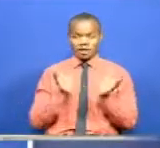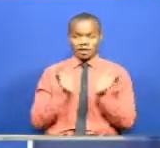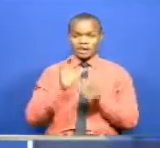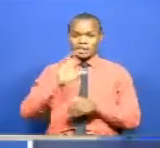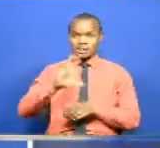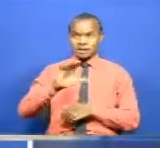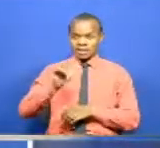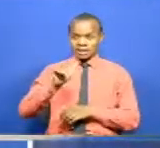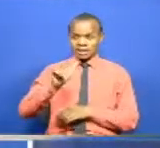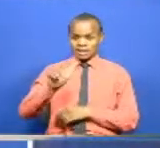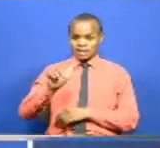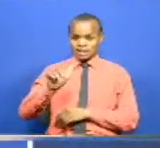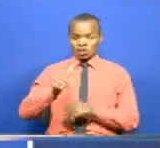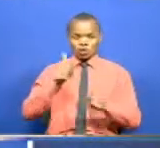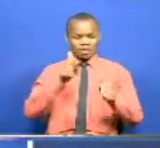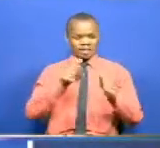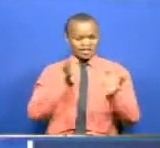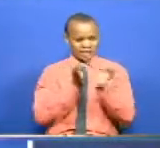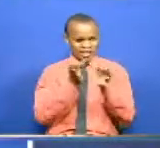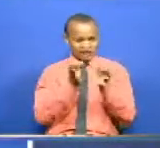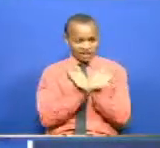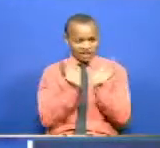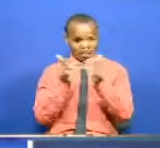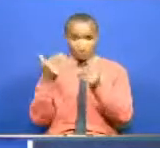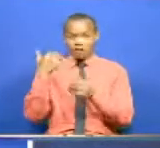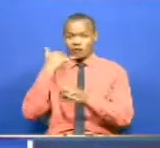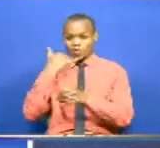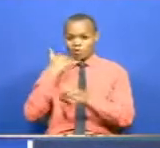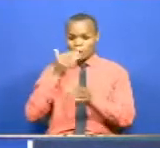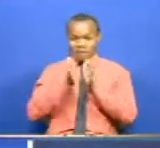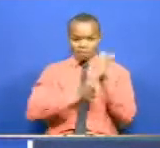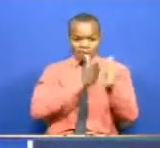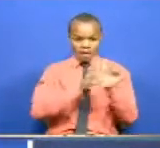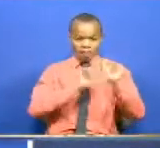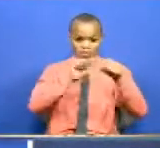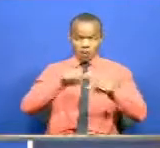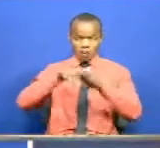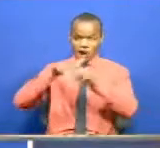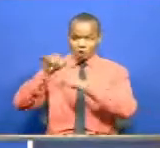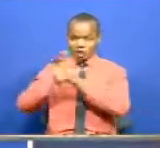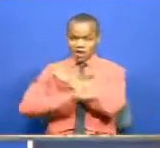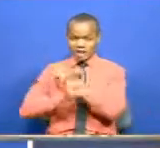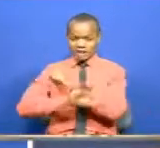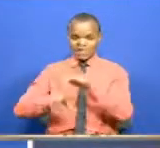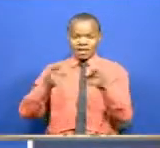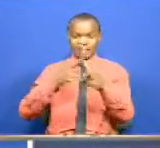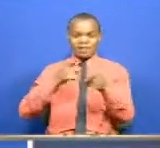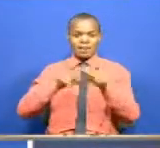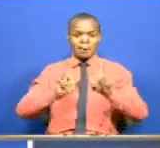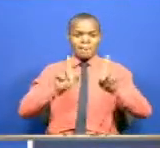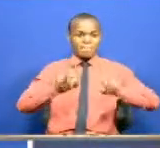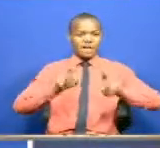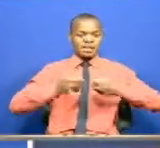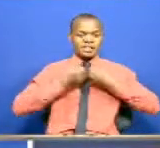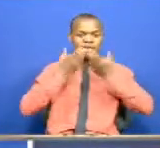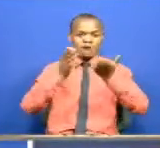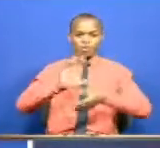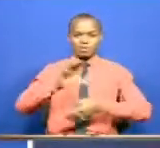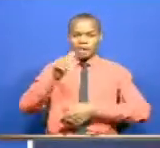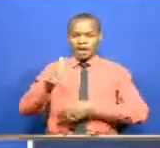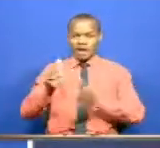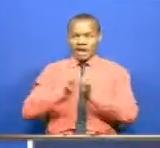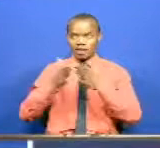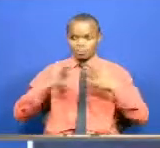simu inayonuia kuondoka katika soko la humu nchini itahitajika kuijulisha halmashauri hiyo na wateja wake miezi